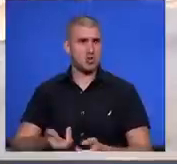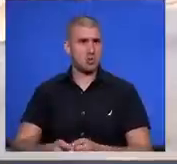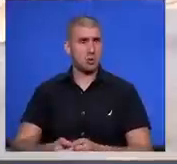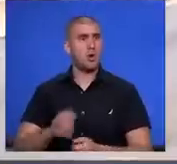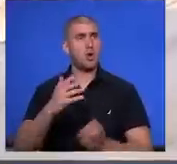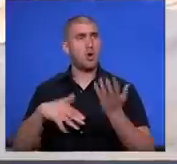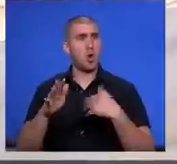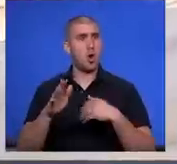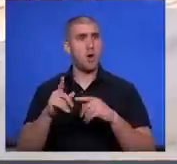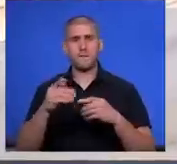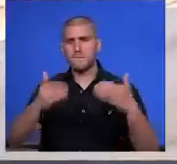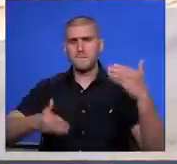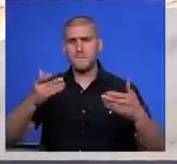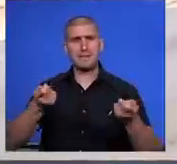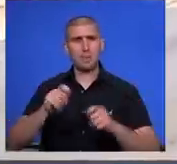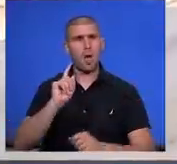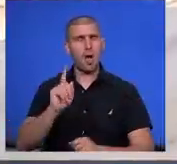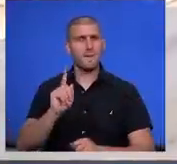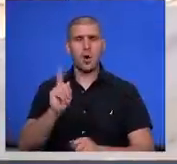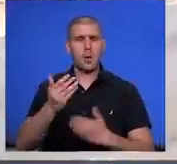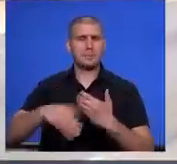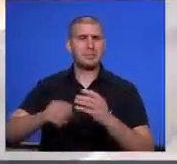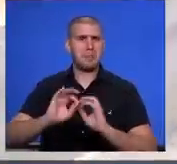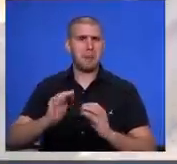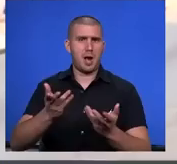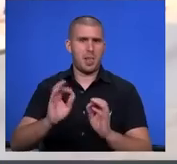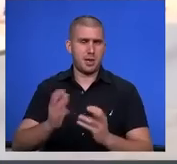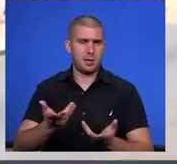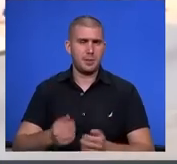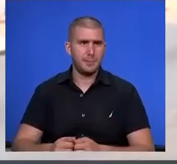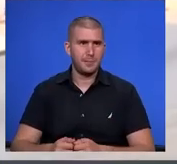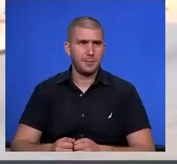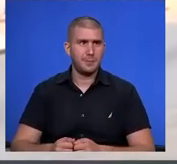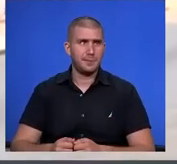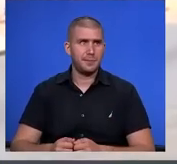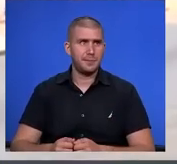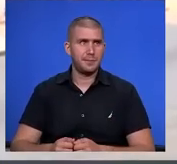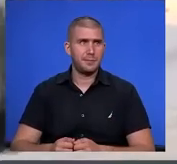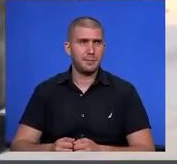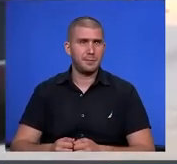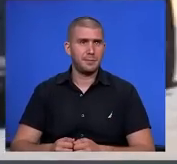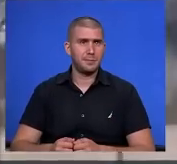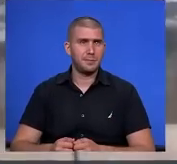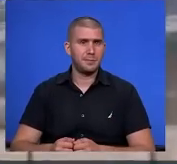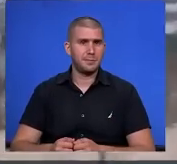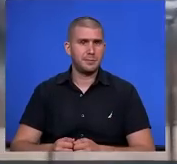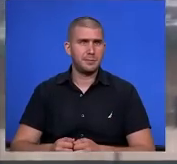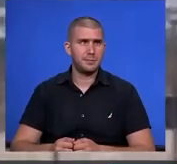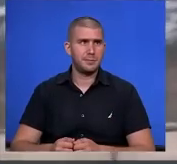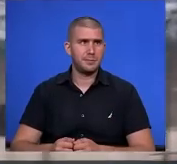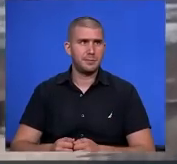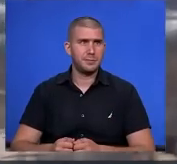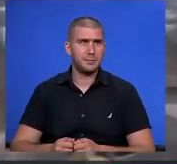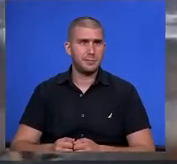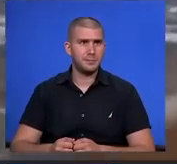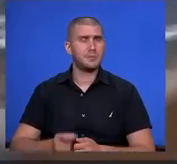ואומנם רוב הפרצות נסגרו, אבל לא מסתיימות הניסיונות. הרגשנו אתמול שמגיעים גם למרכז הארץ, אבל בסוף